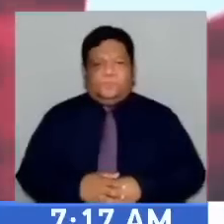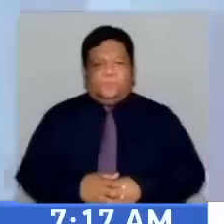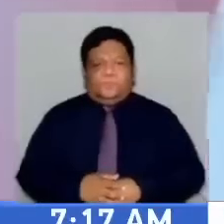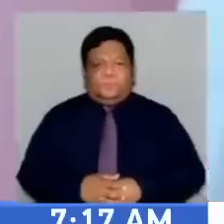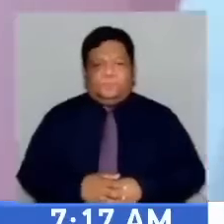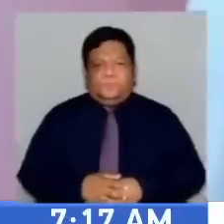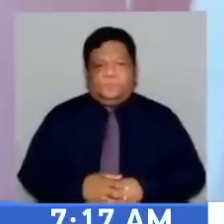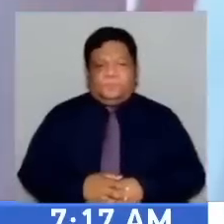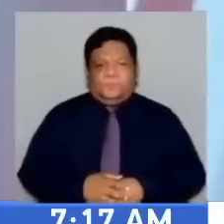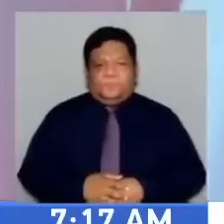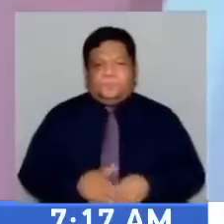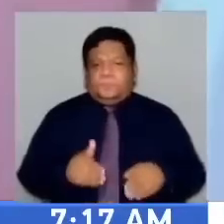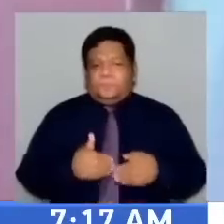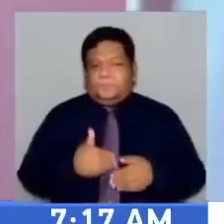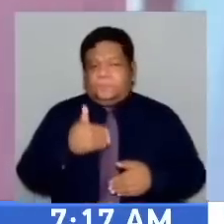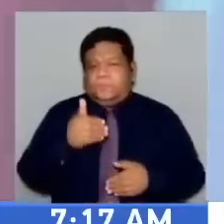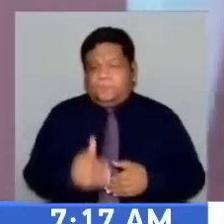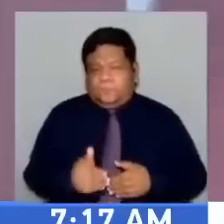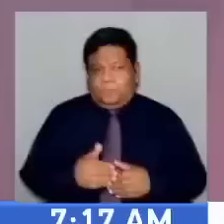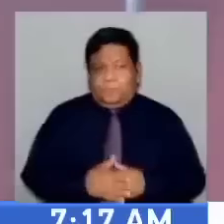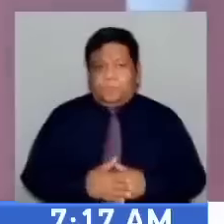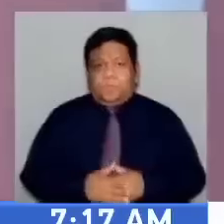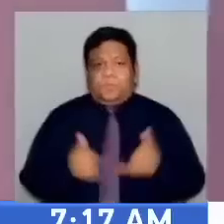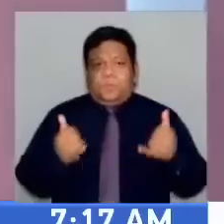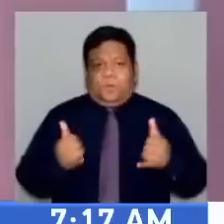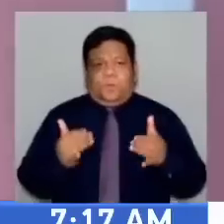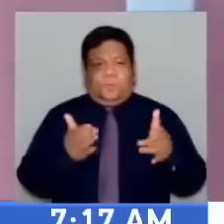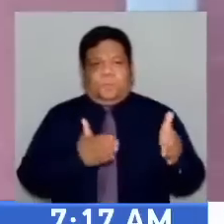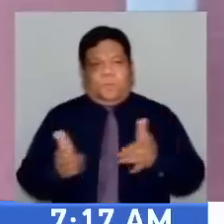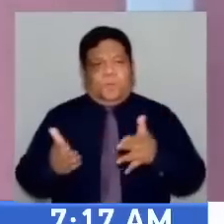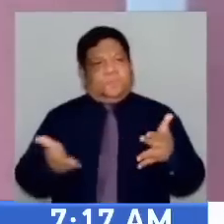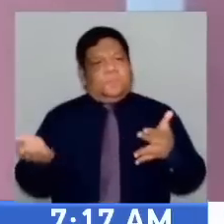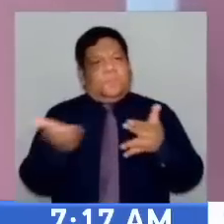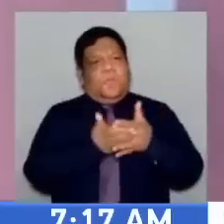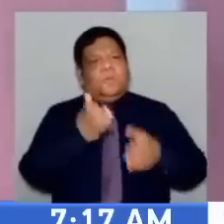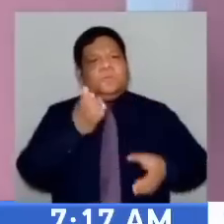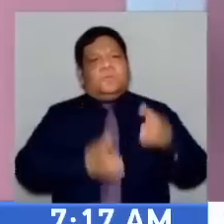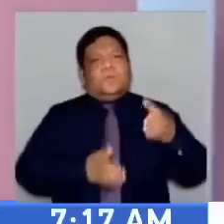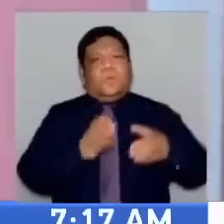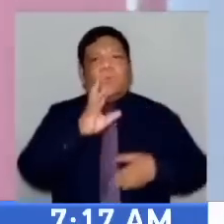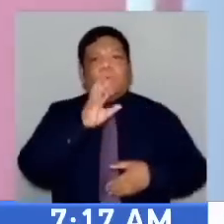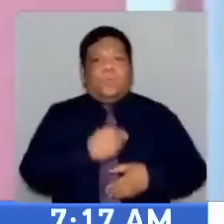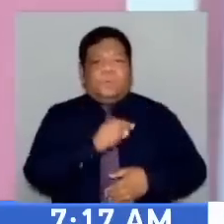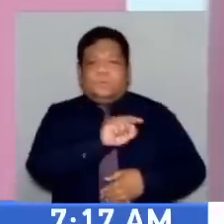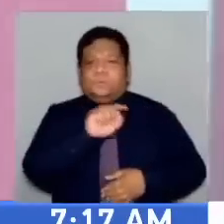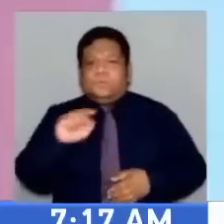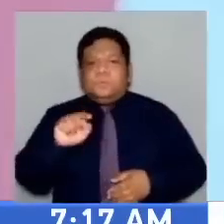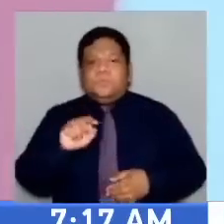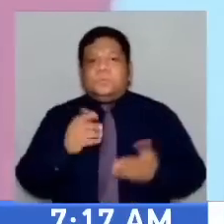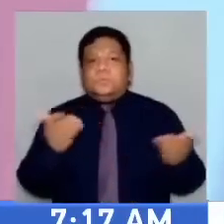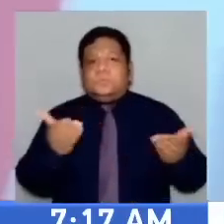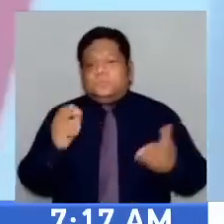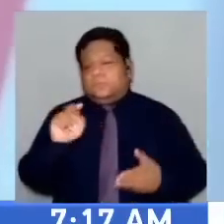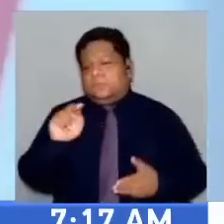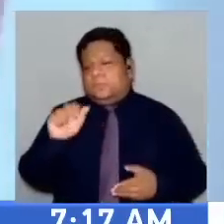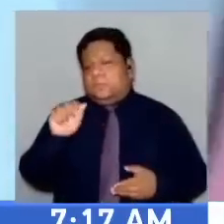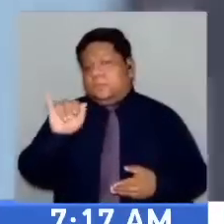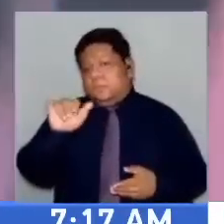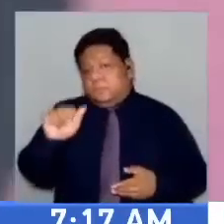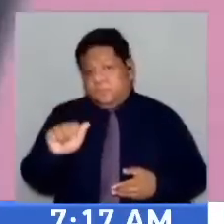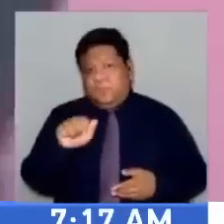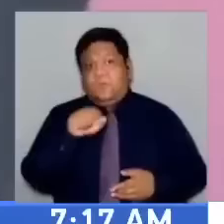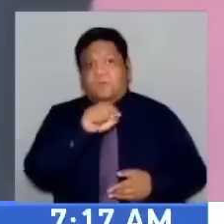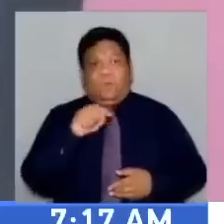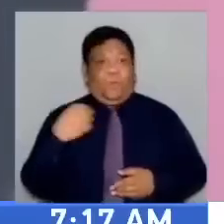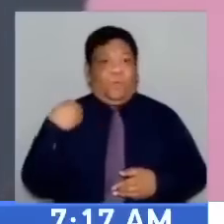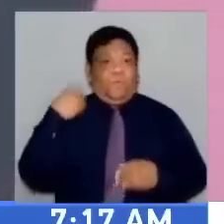Inihanda na mga kasong administratibo at kriminal laban sa mga security officer sa Ninoy Aquino International Airport na nanguha